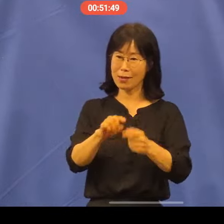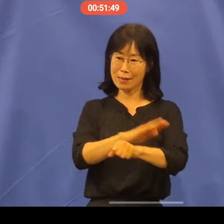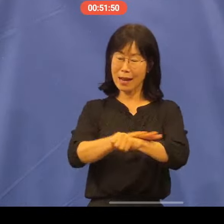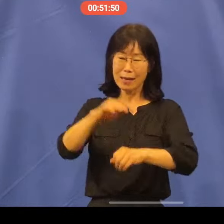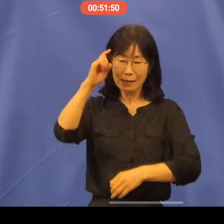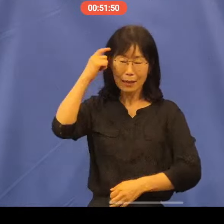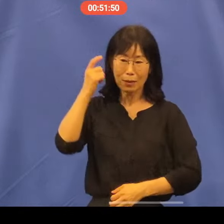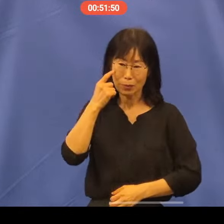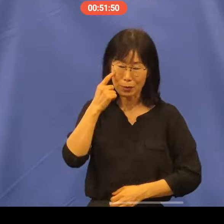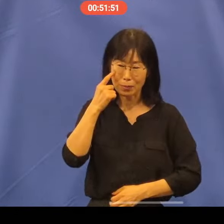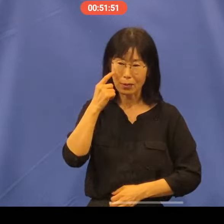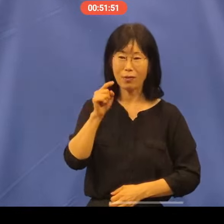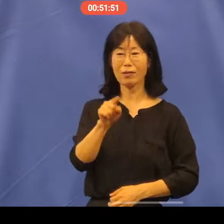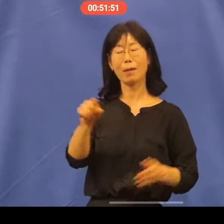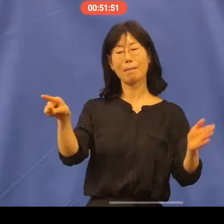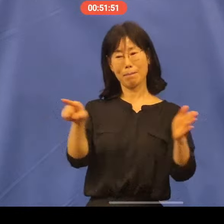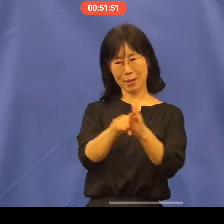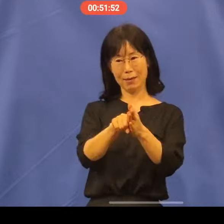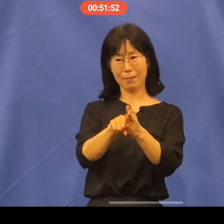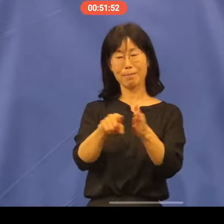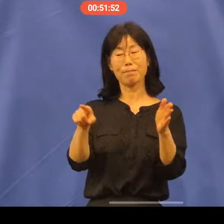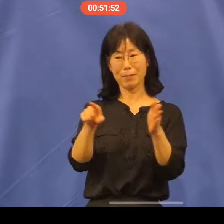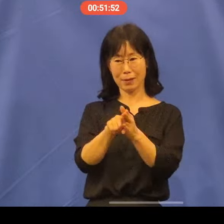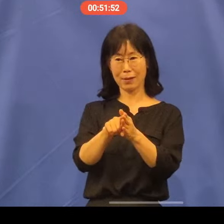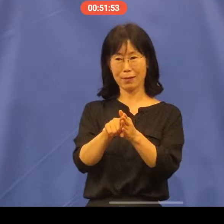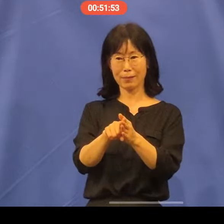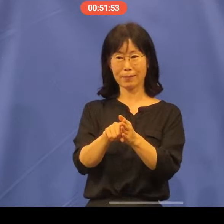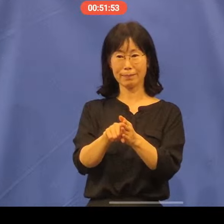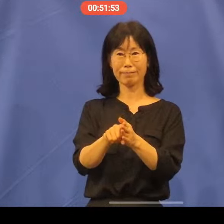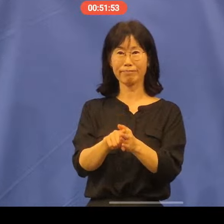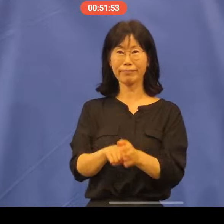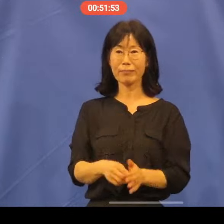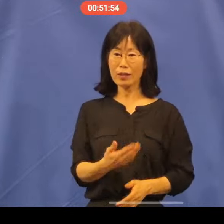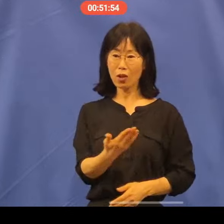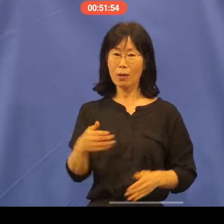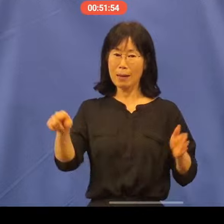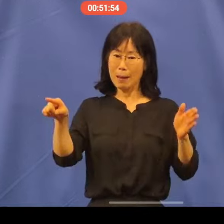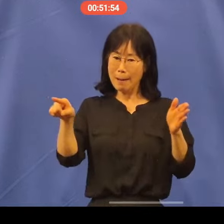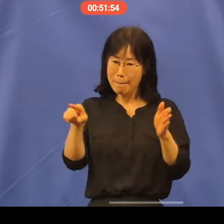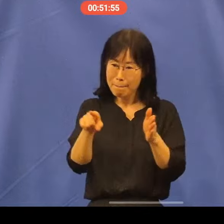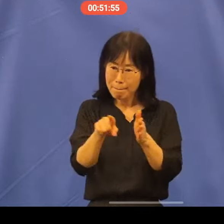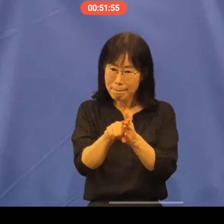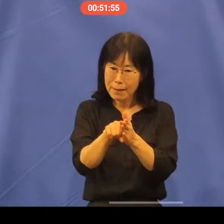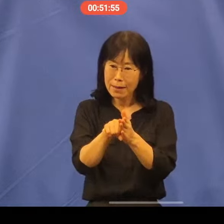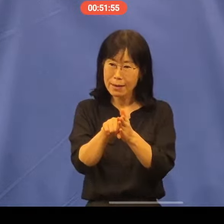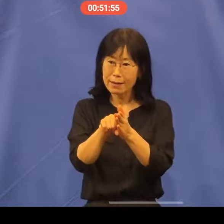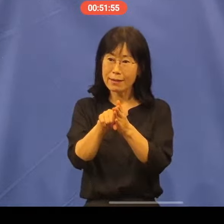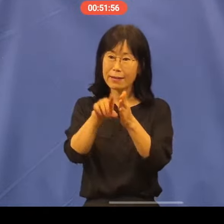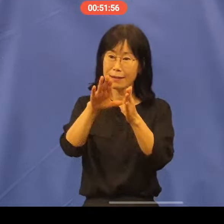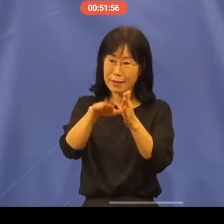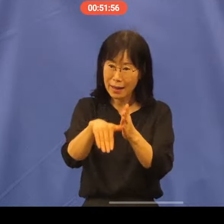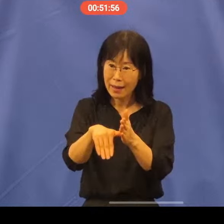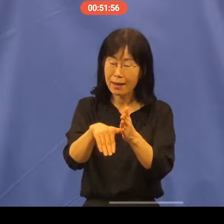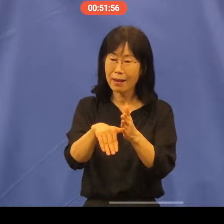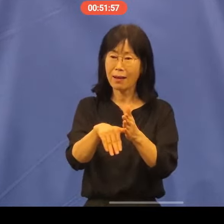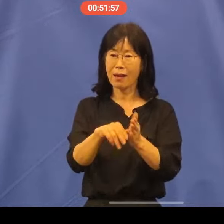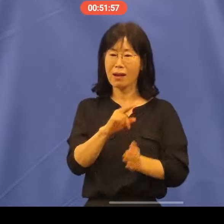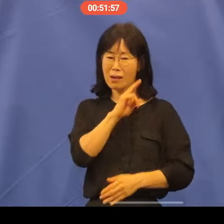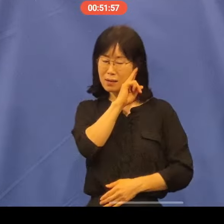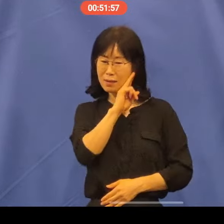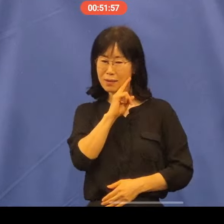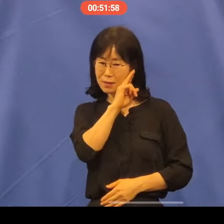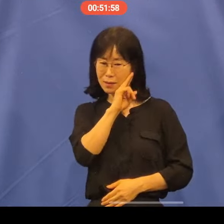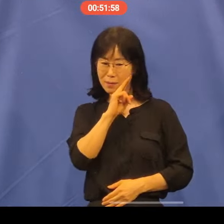그런데 여러분, 믿음의 삶에 복병이 하나 있어요. 의심이에요. 믿음의 길에서 치명적인 병이 의심이에요. 의심이 찾아들면 믿음의 길은 후퇴하는